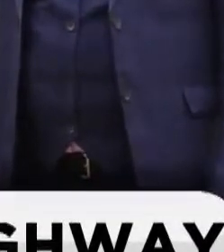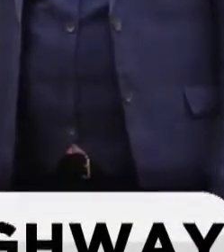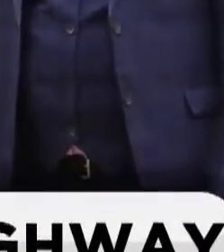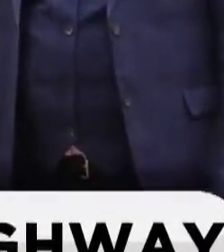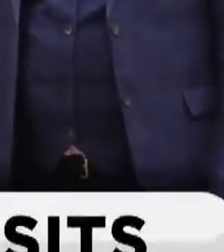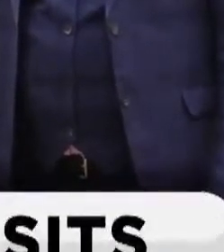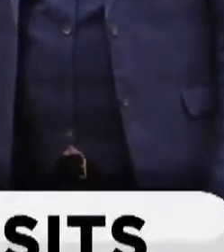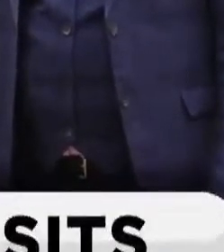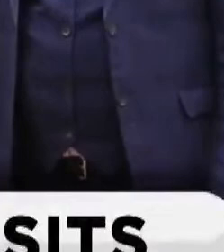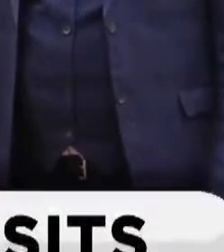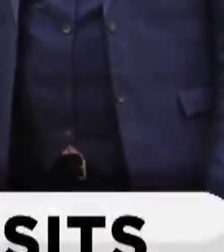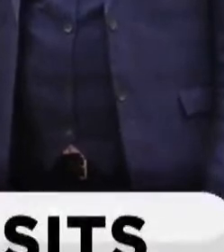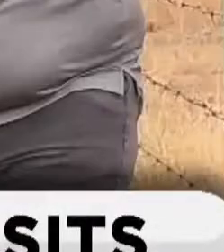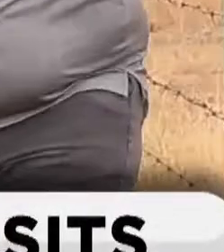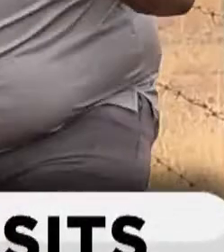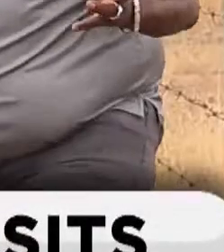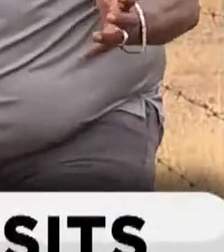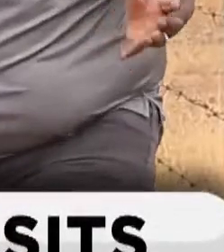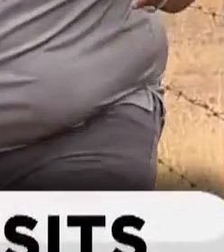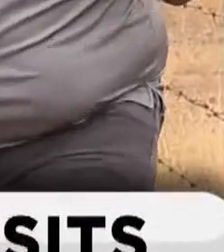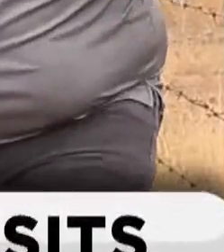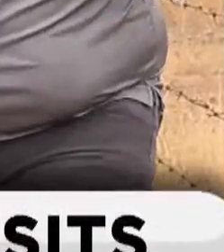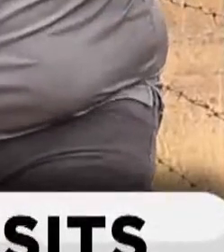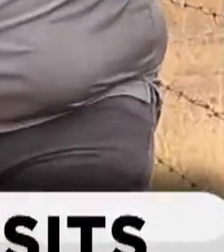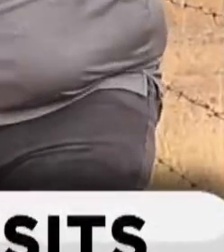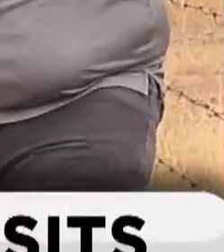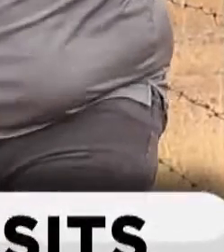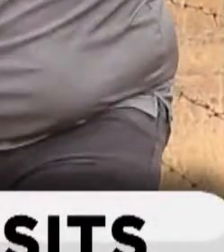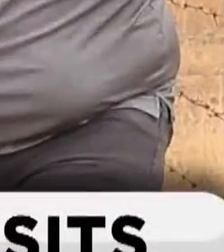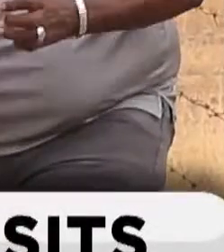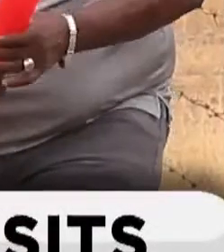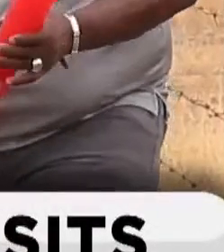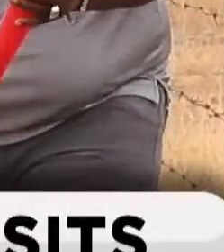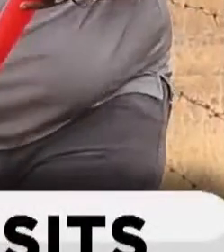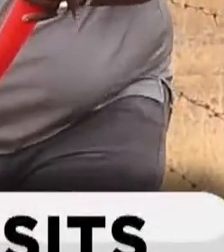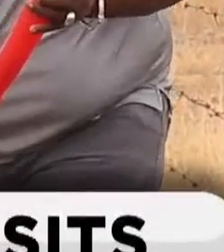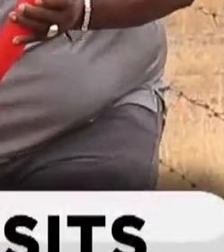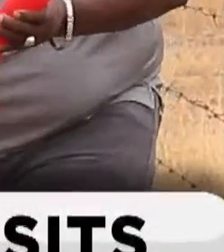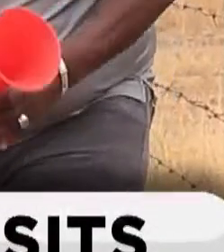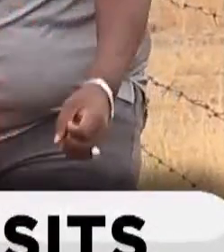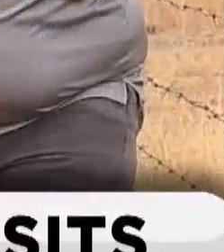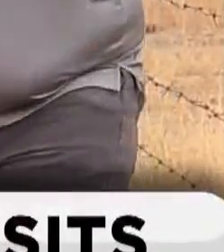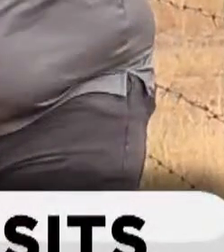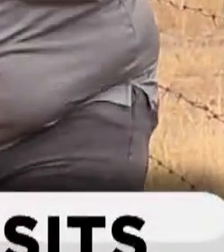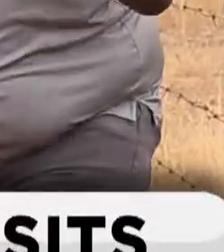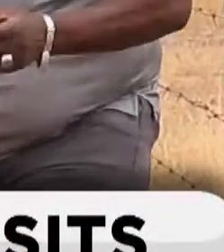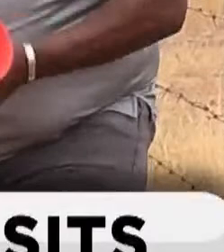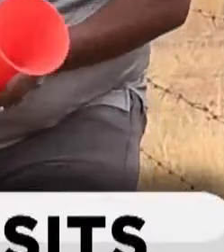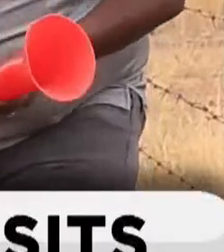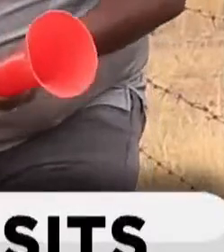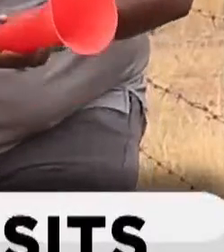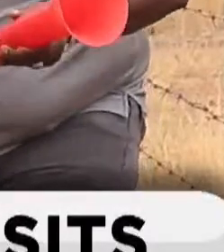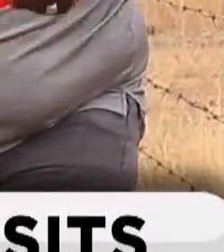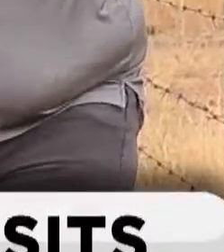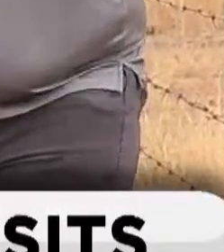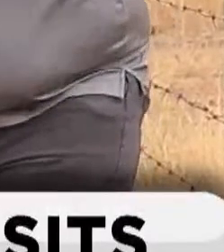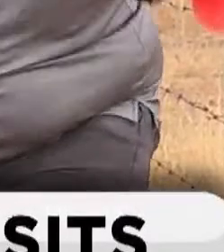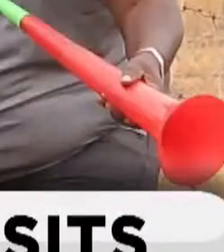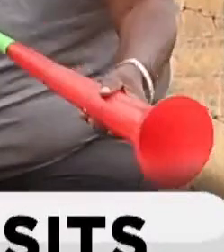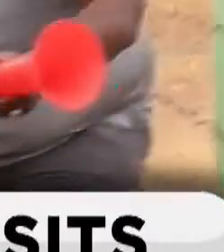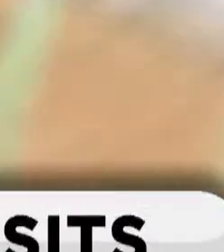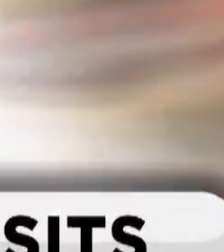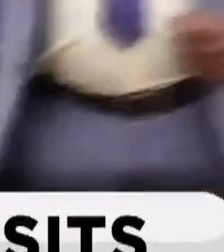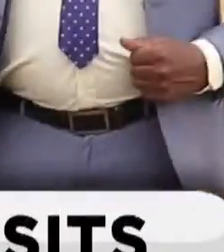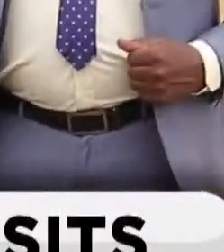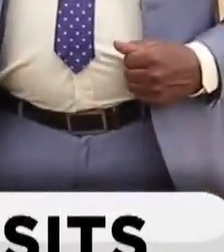ria 95 peke yake. Kuria wabuka buroti na 50,000 only, ndoiga 50 ukajia gwaka